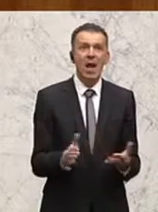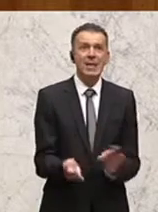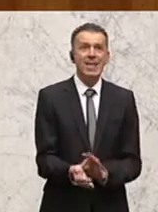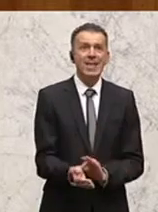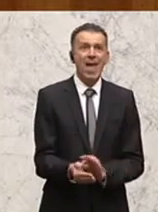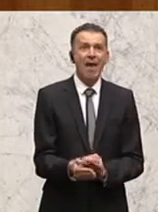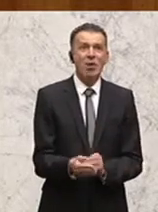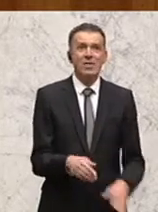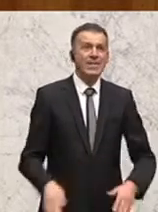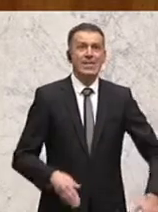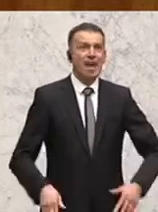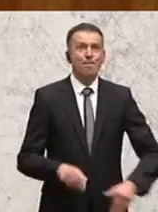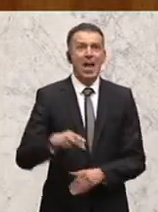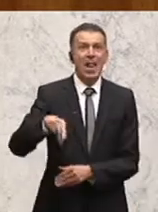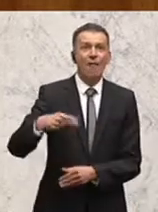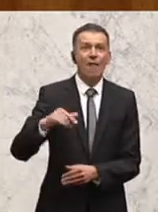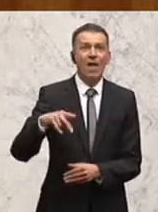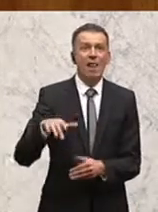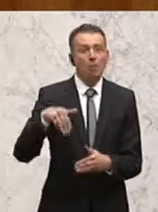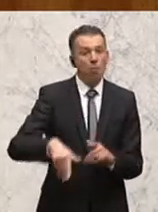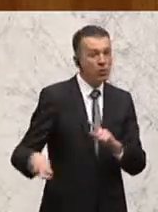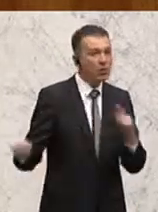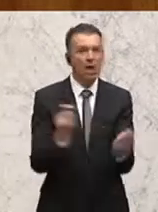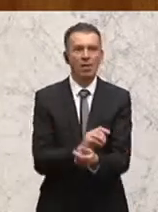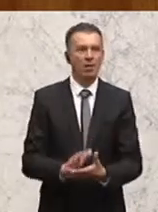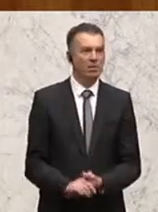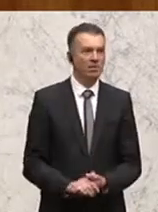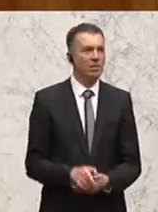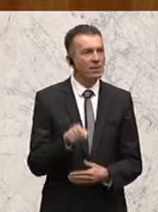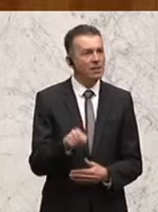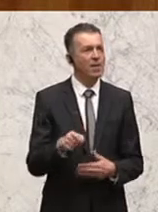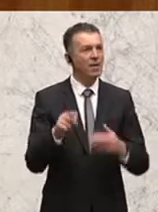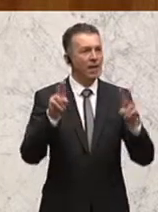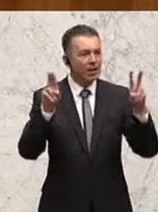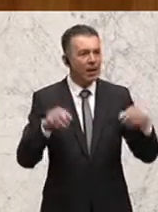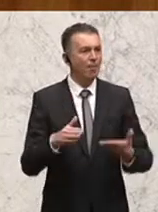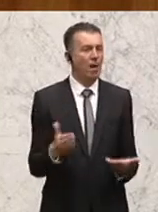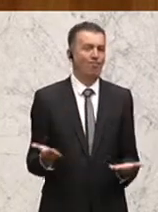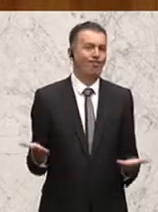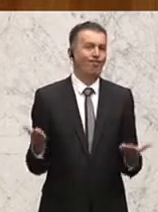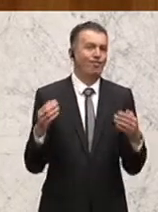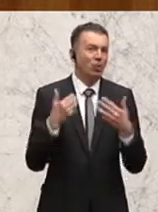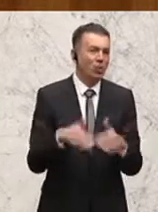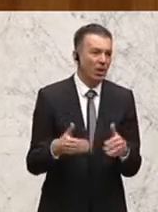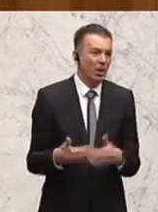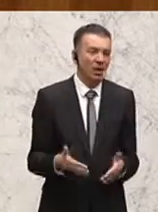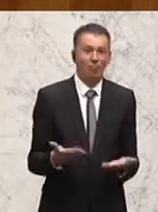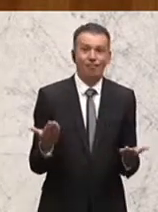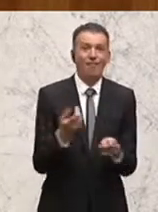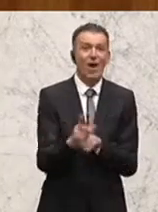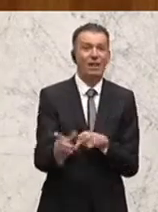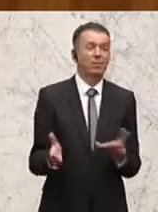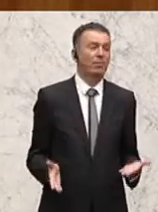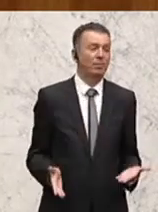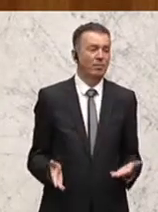nicht endlich was Grundlegendes getan wird. Und diese grundlegende Geschichte ist nun einmal nicht da.